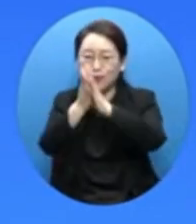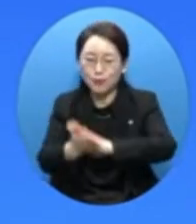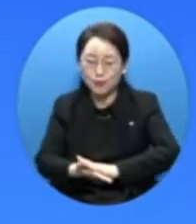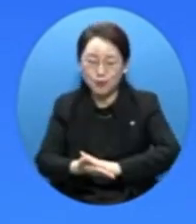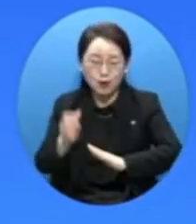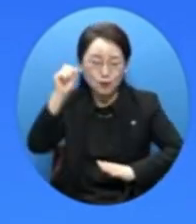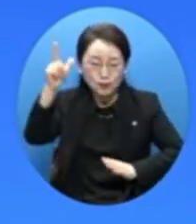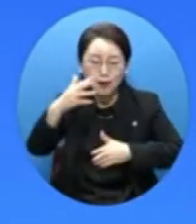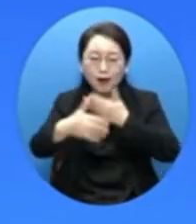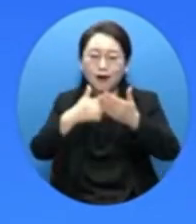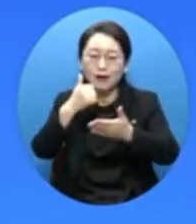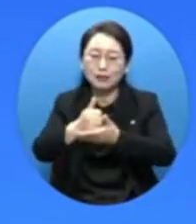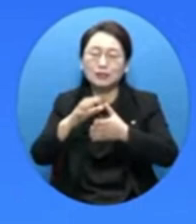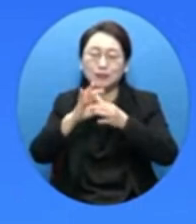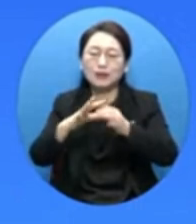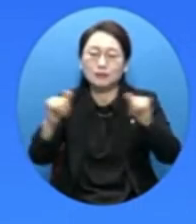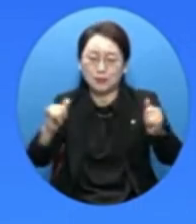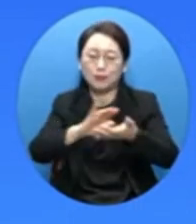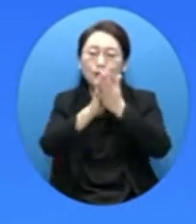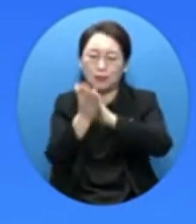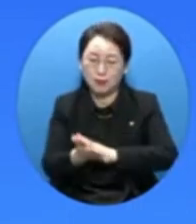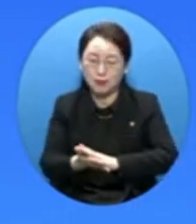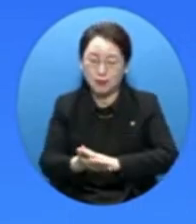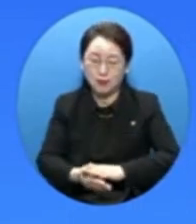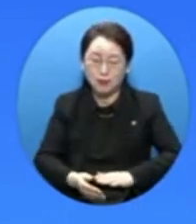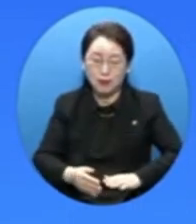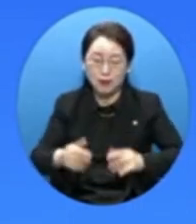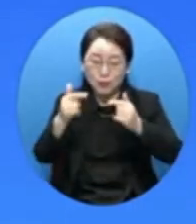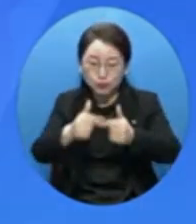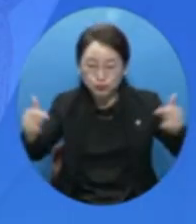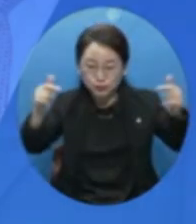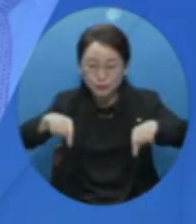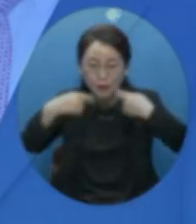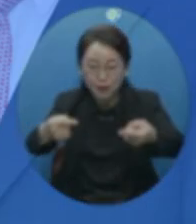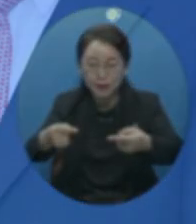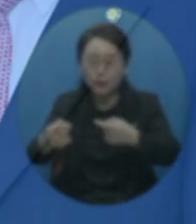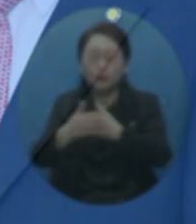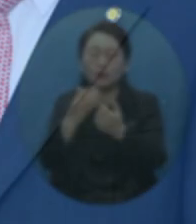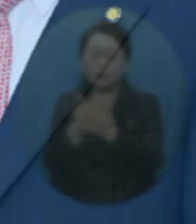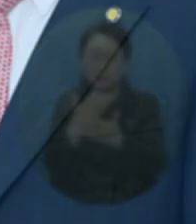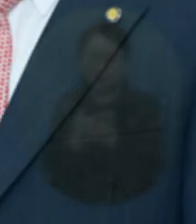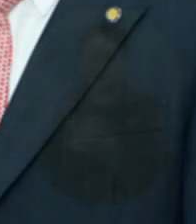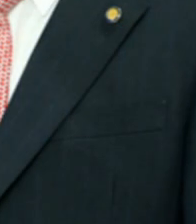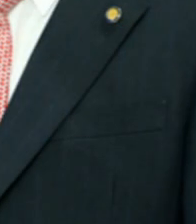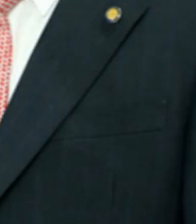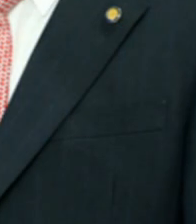하나님의 사람들이 되게 하여 주시고 이 놀라운 부흥의 역사의 주인공들이 되게 하여 주옵소서.